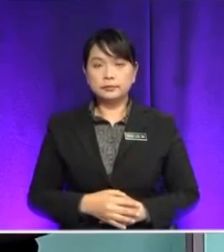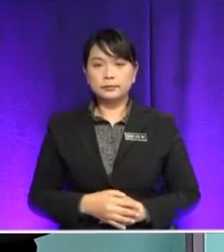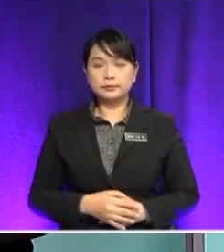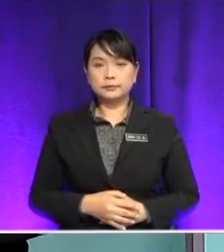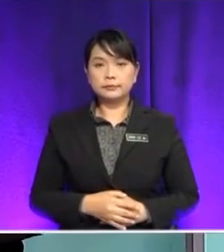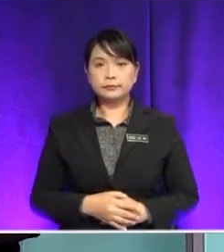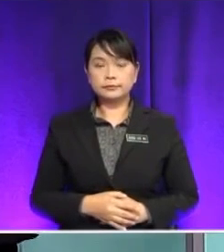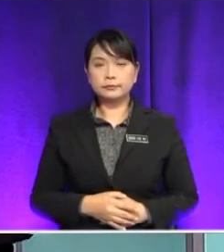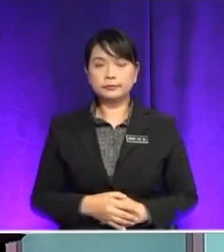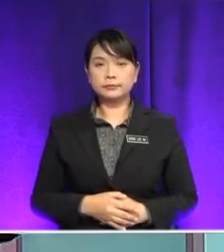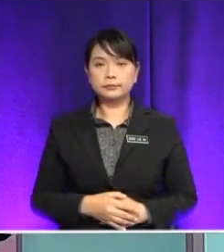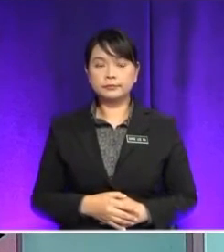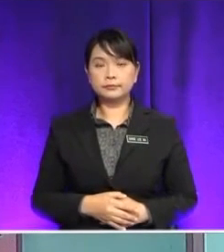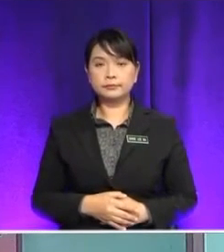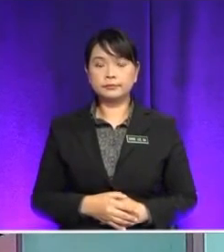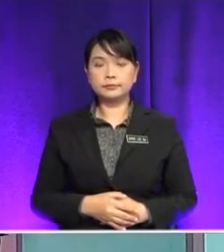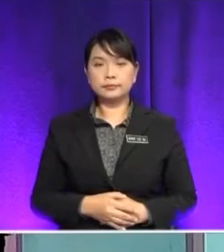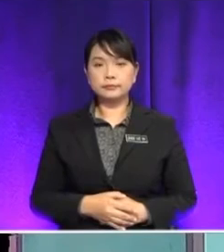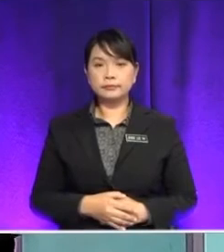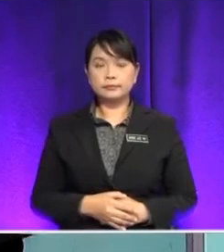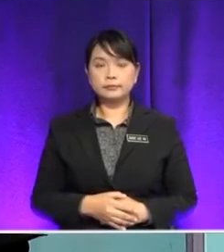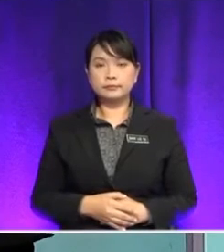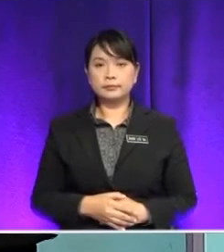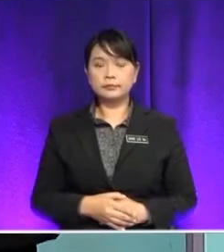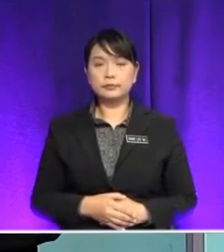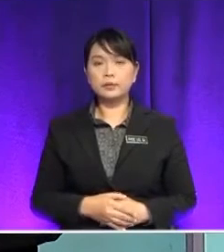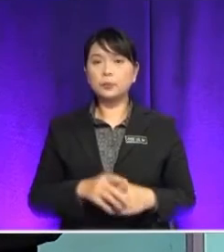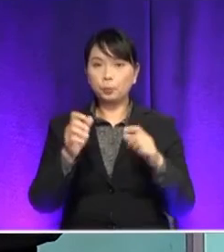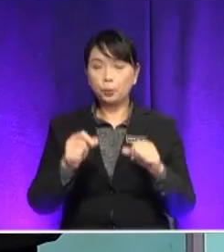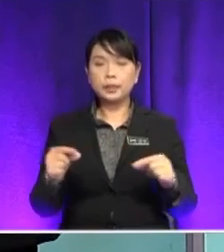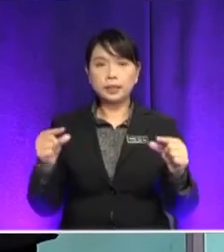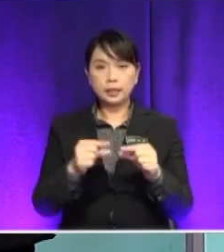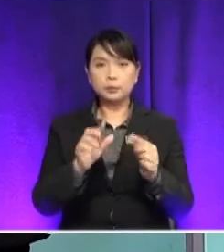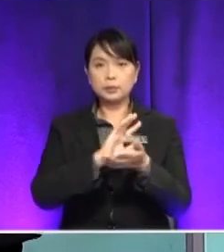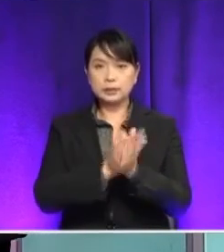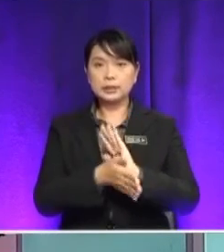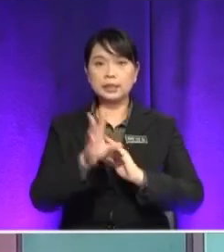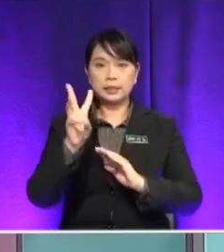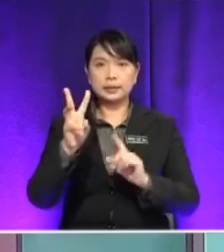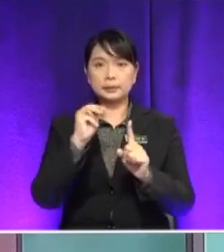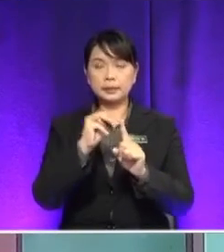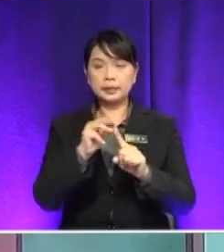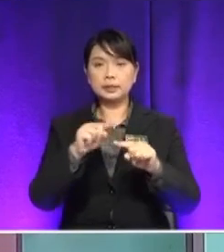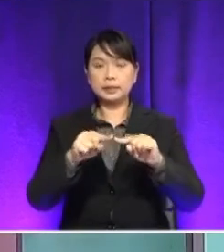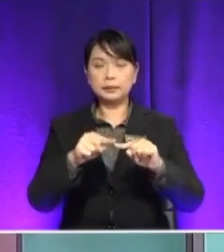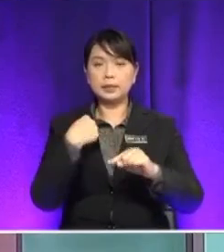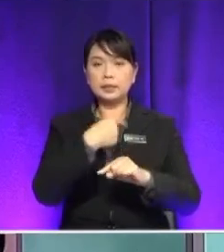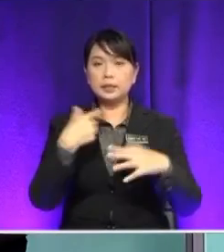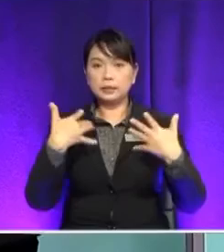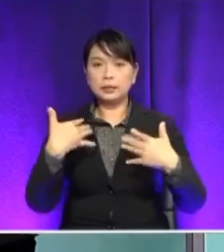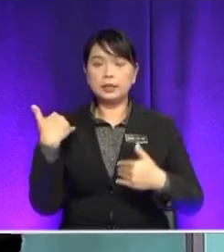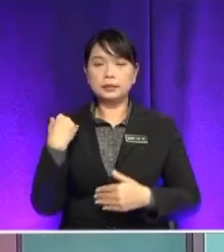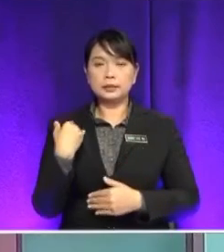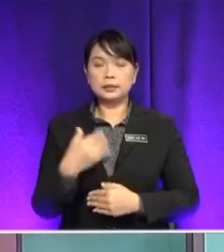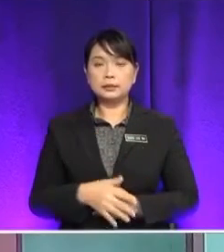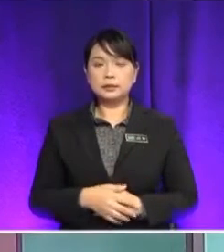sih dia punya soal dan ide boleh gabungkan jadi enam Maka tapi kita takutnya tiada benih yang